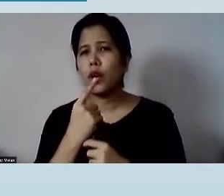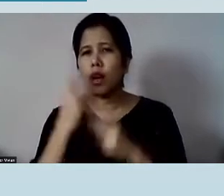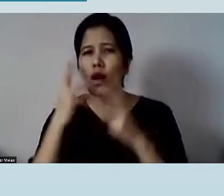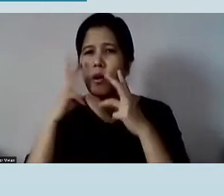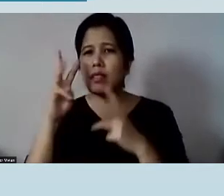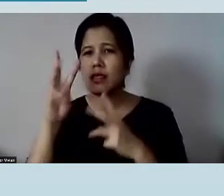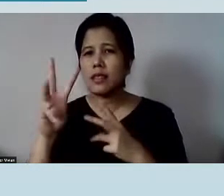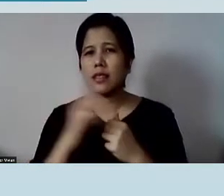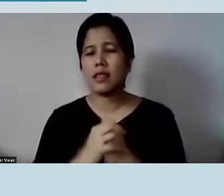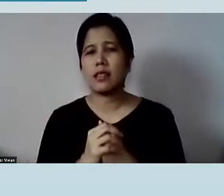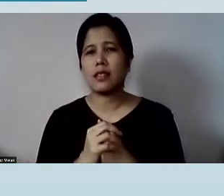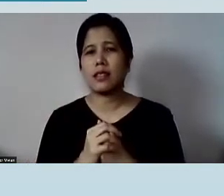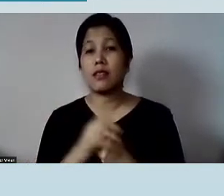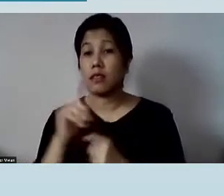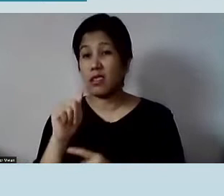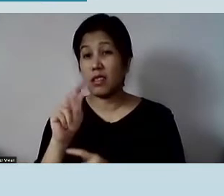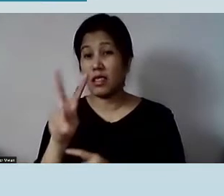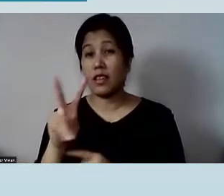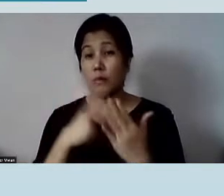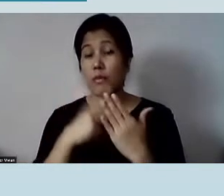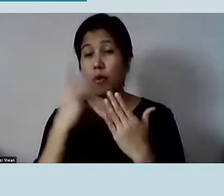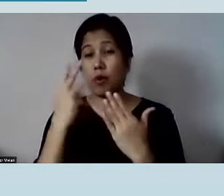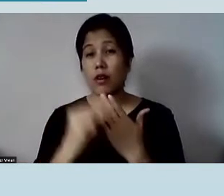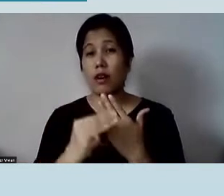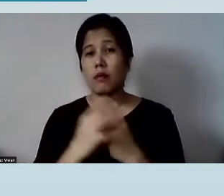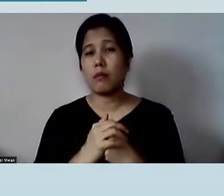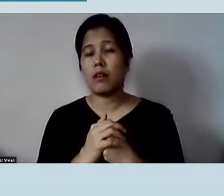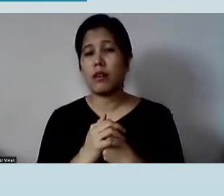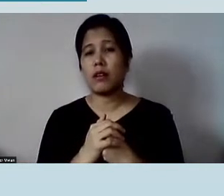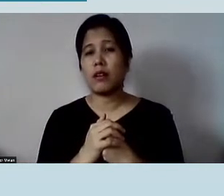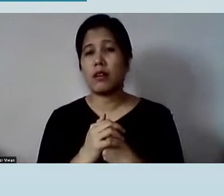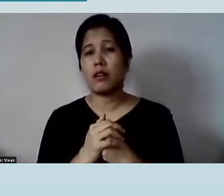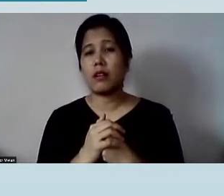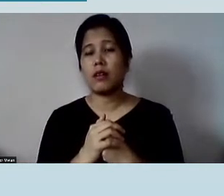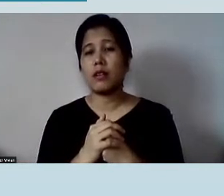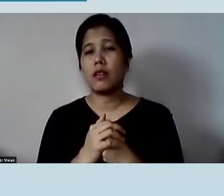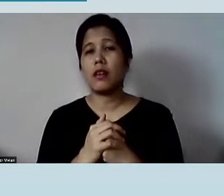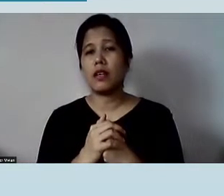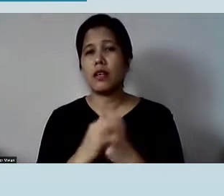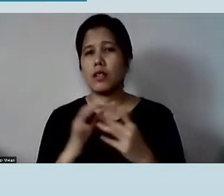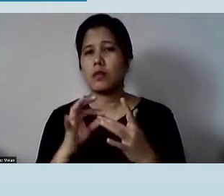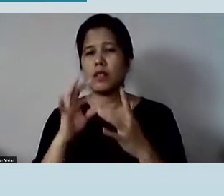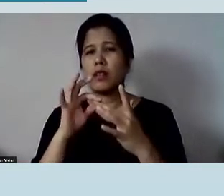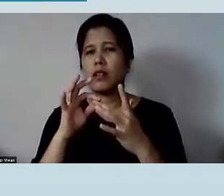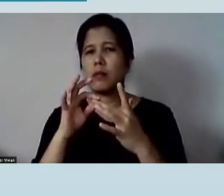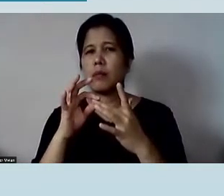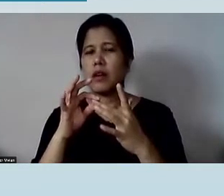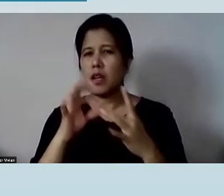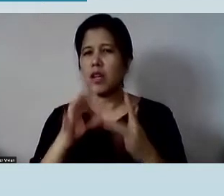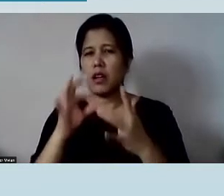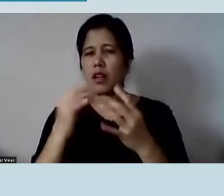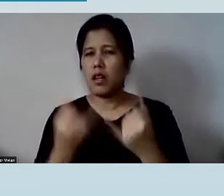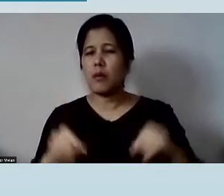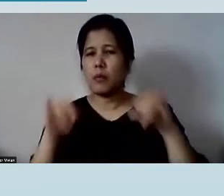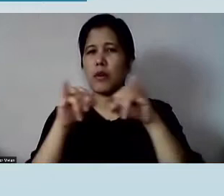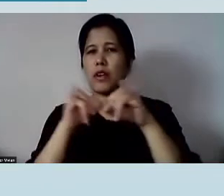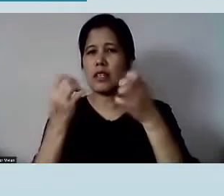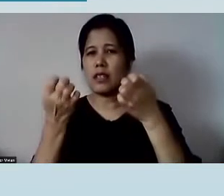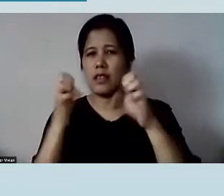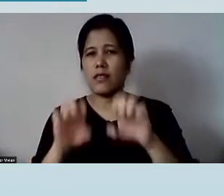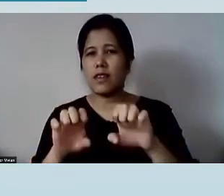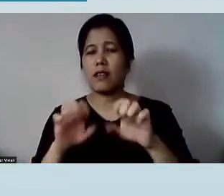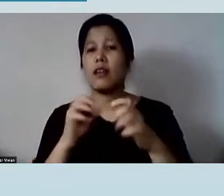watching yung TV program, lalo na yung mga significant program or events like for example, the Zona of the